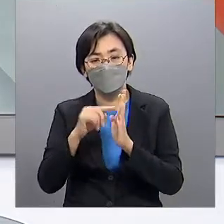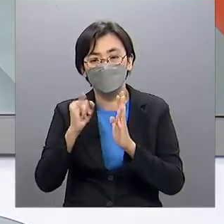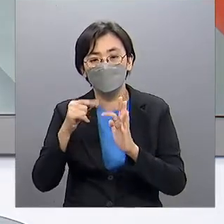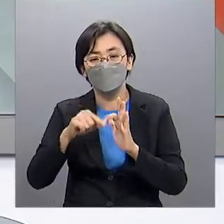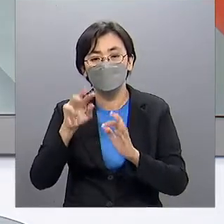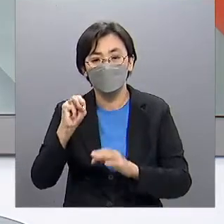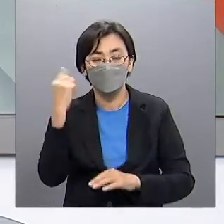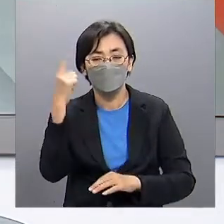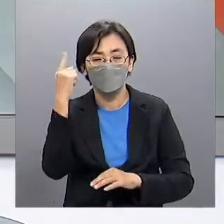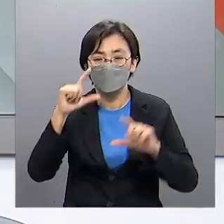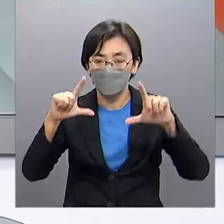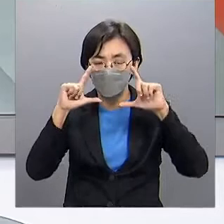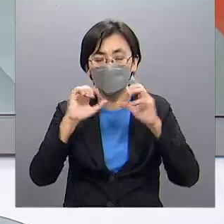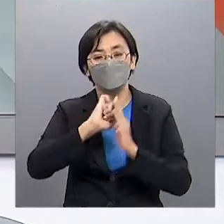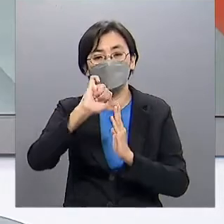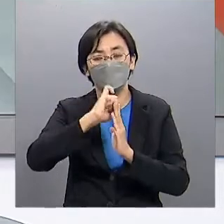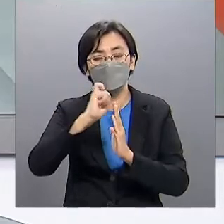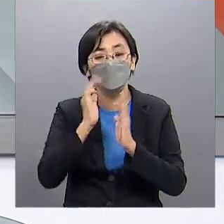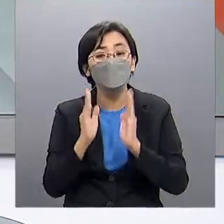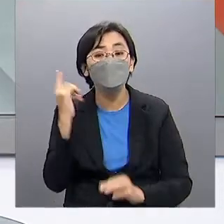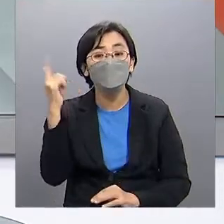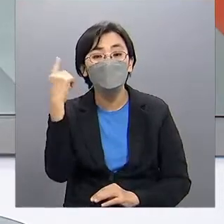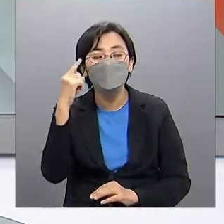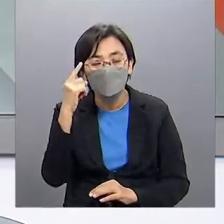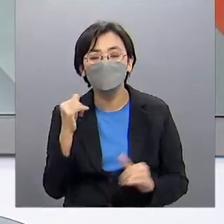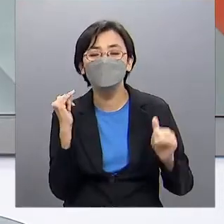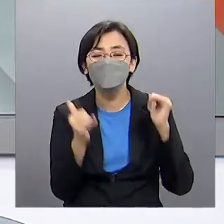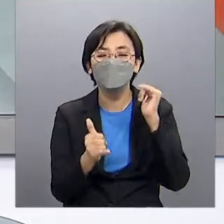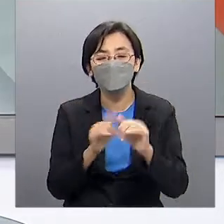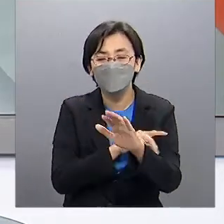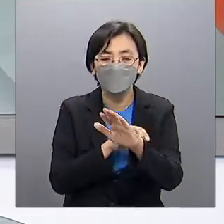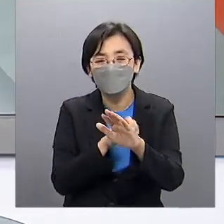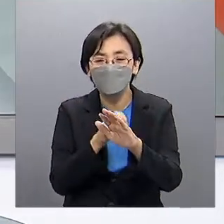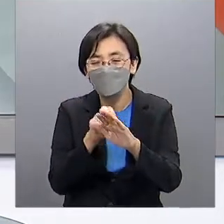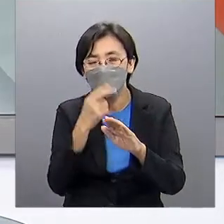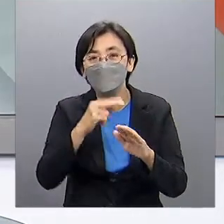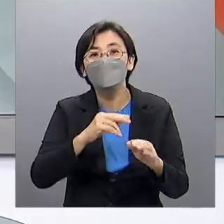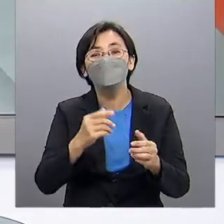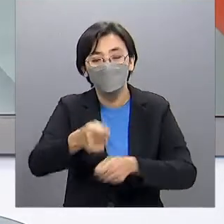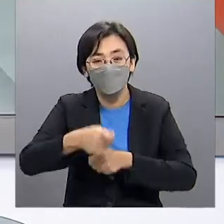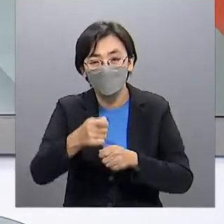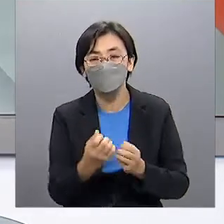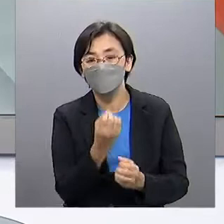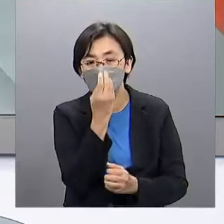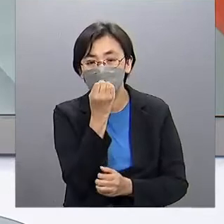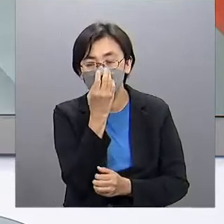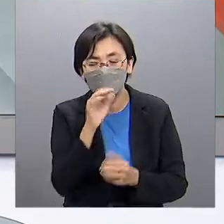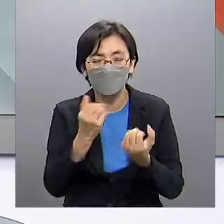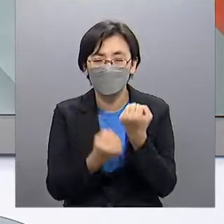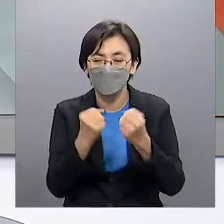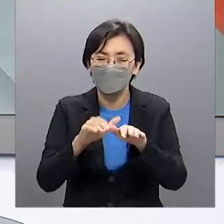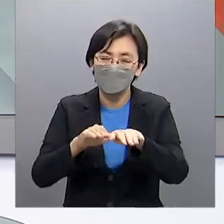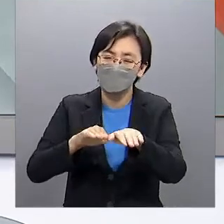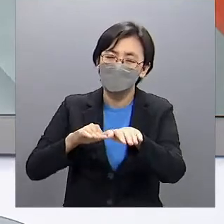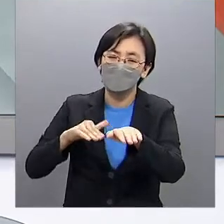งหนึ่งครับเคยมีนักท่องเที่ยวจำนวนมากขึ้นไปชมความงดงามของแปลงปลูกดอกไม้จนรถเนี่ยติดเป็นแถวยาวนะครับแต่จากส